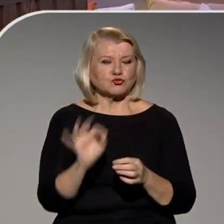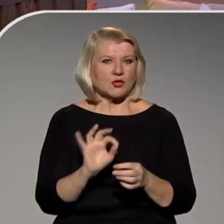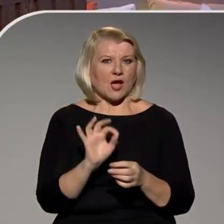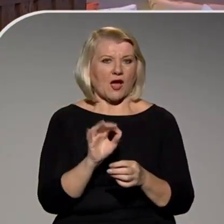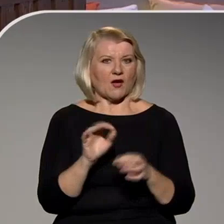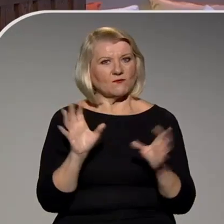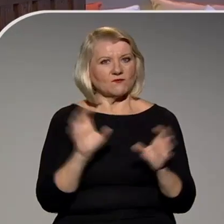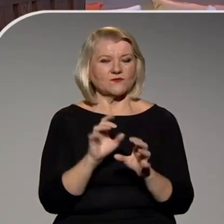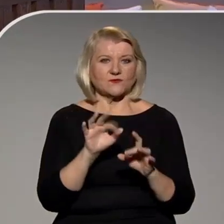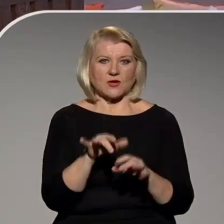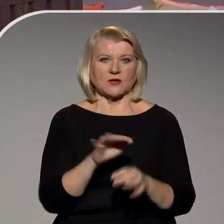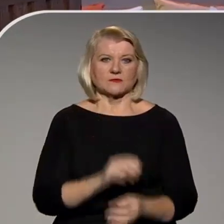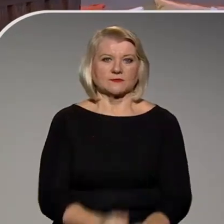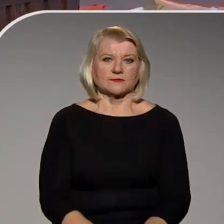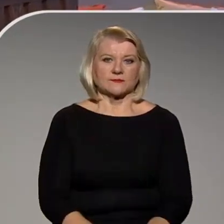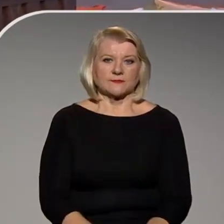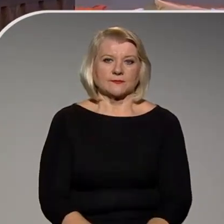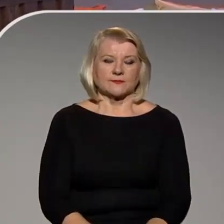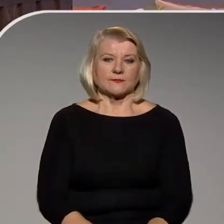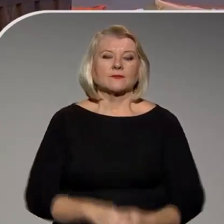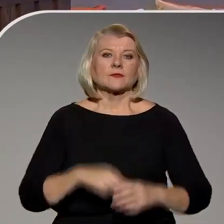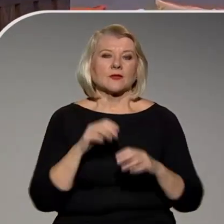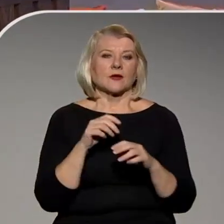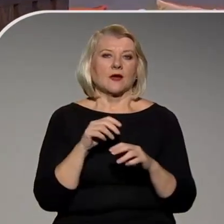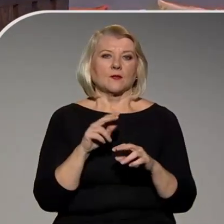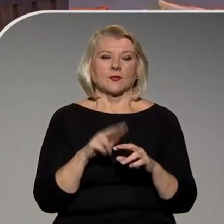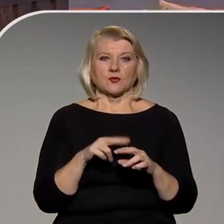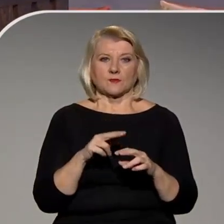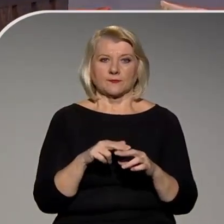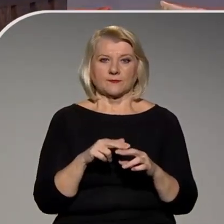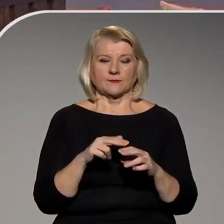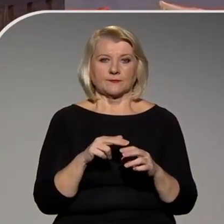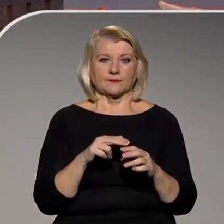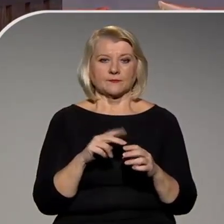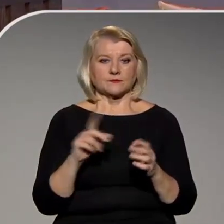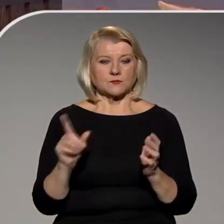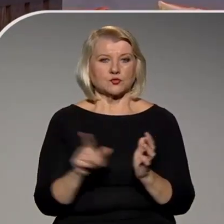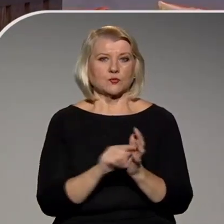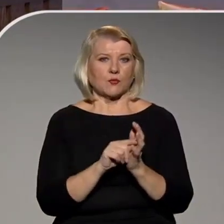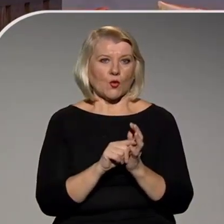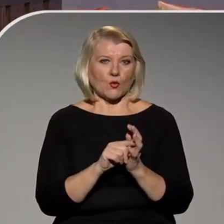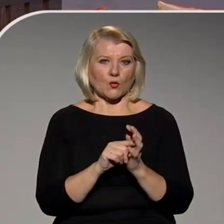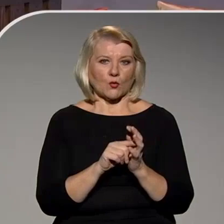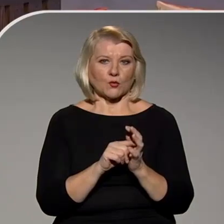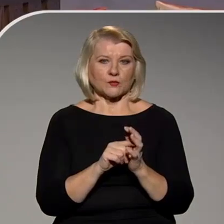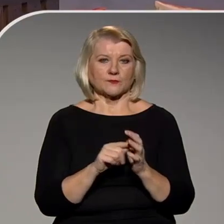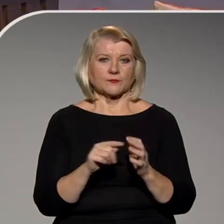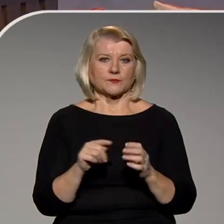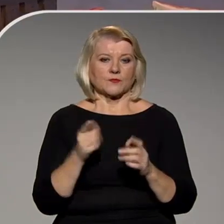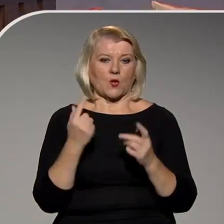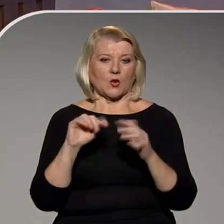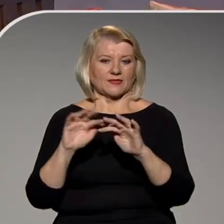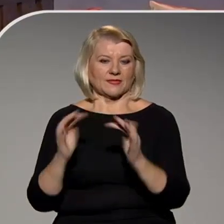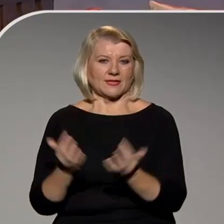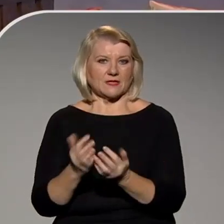vám to klidně i ukázat. A k tomu budu podávat